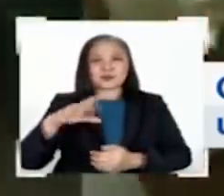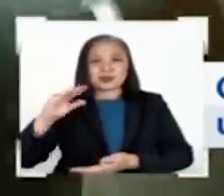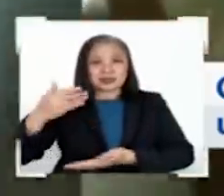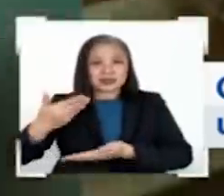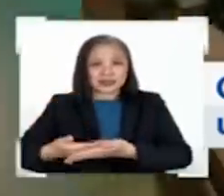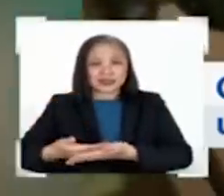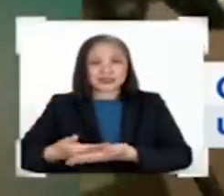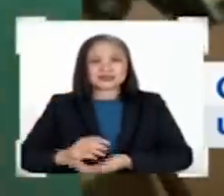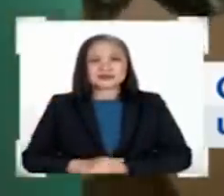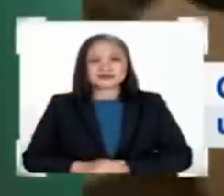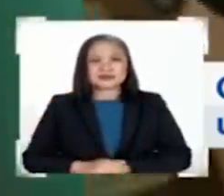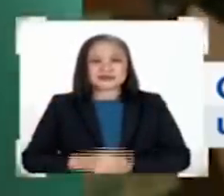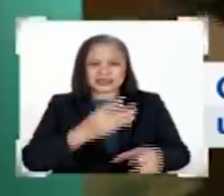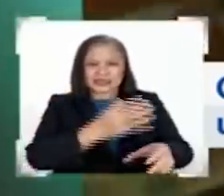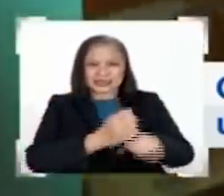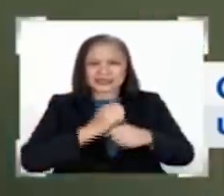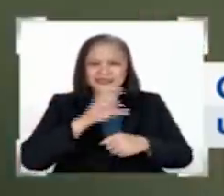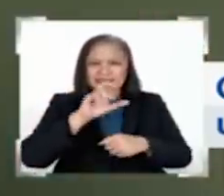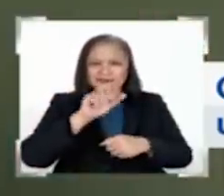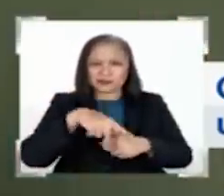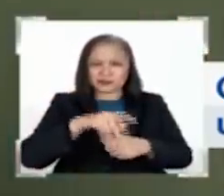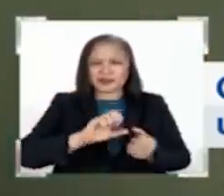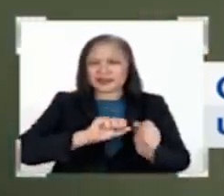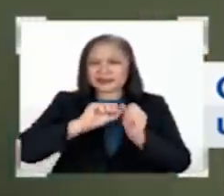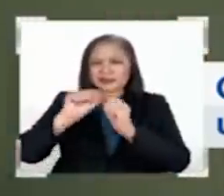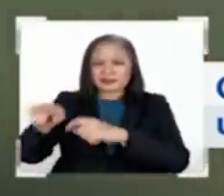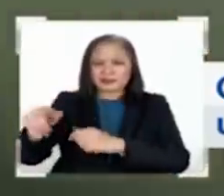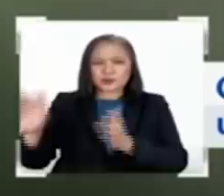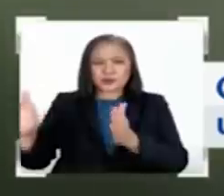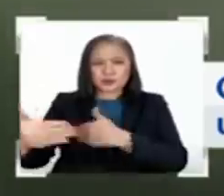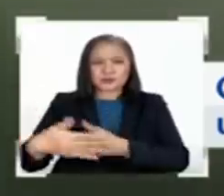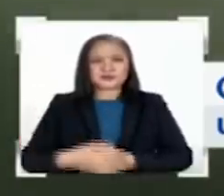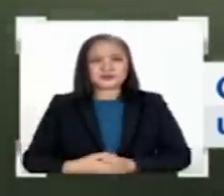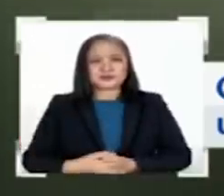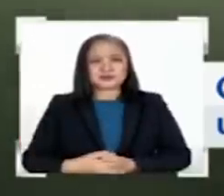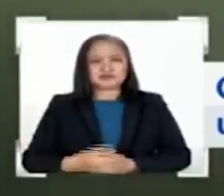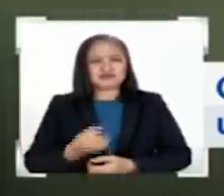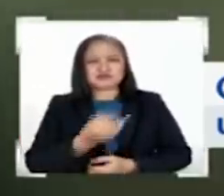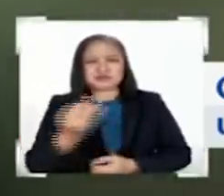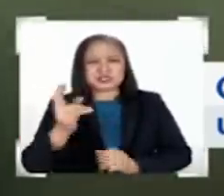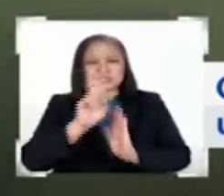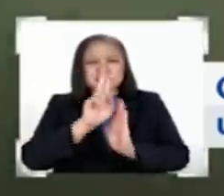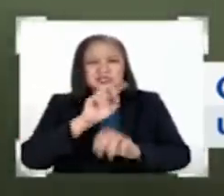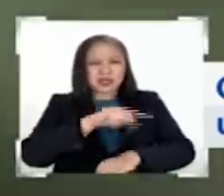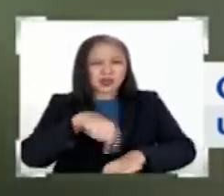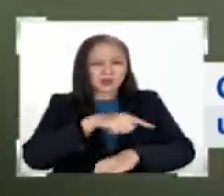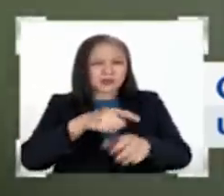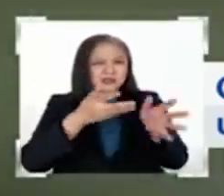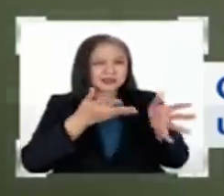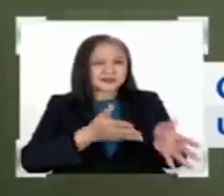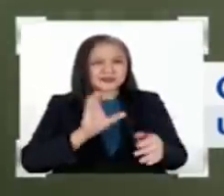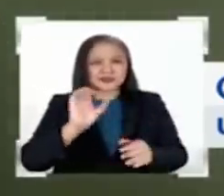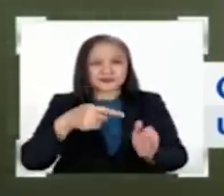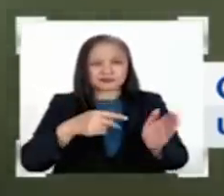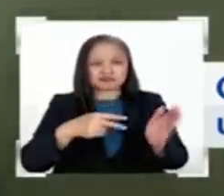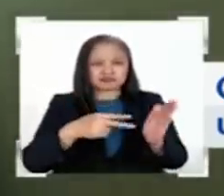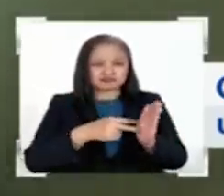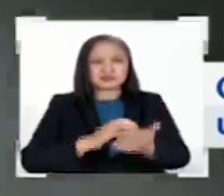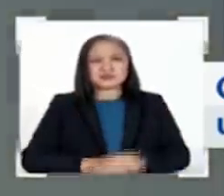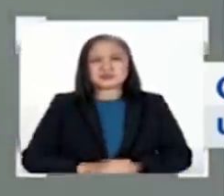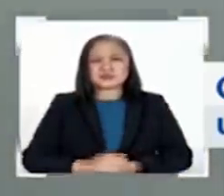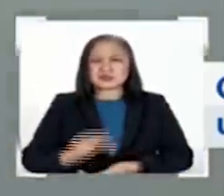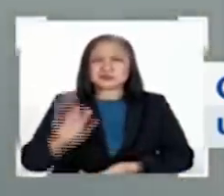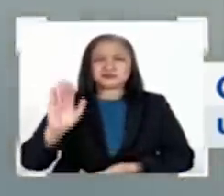agad ang cellphone at inilabas ng silid. Ilang oras niyo bali na iwan po yung cellphone? Mga 15 minutes